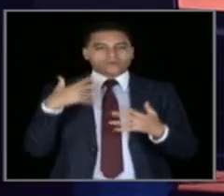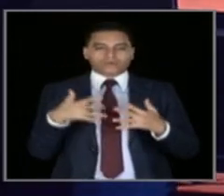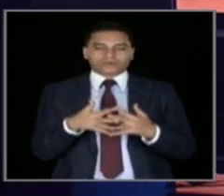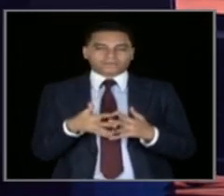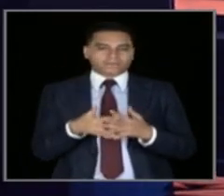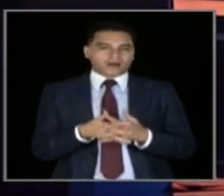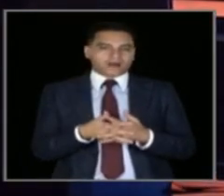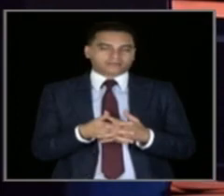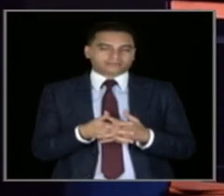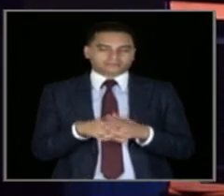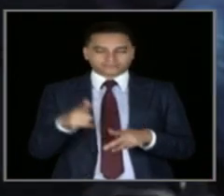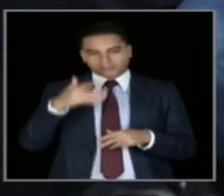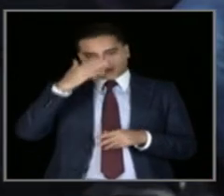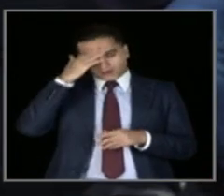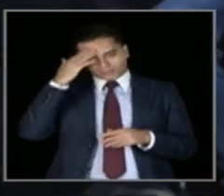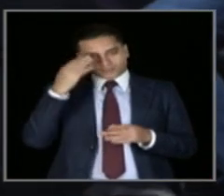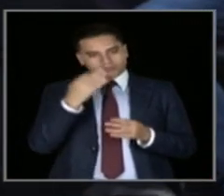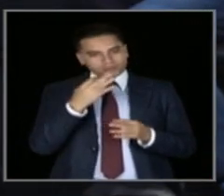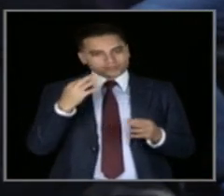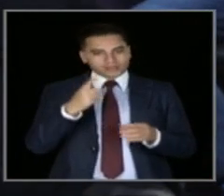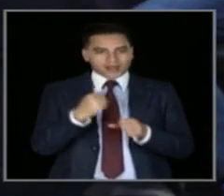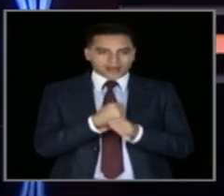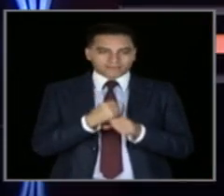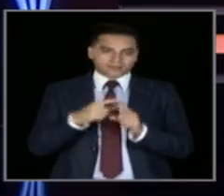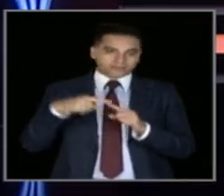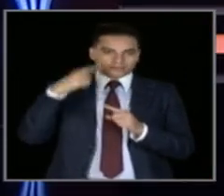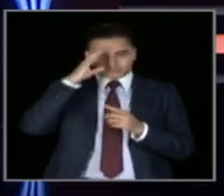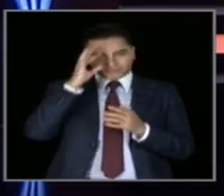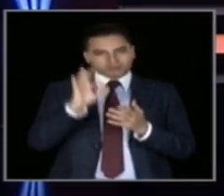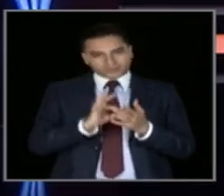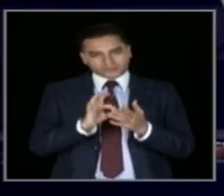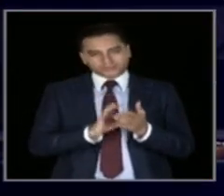خبرة وأديتوا أداء هايل.